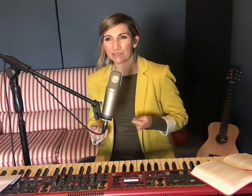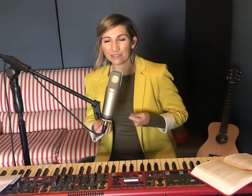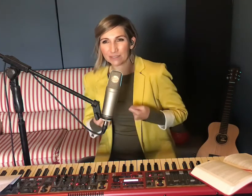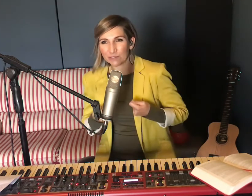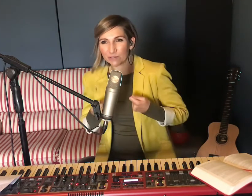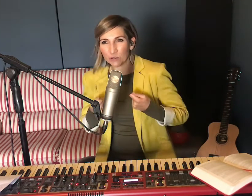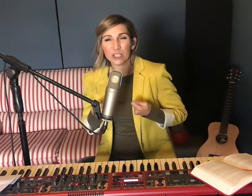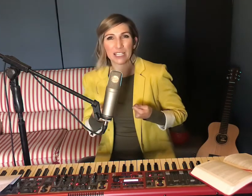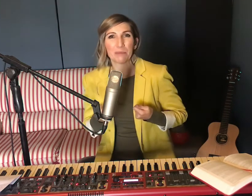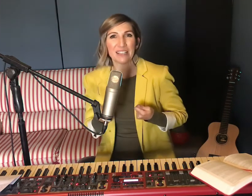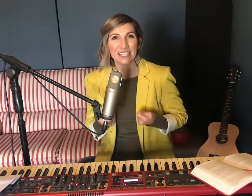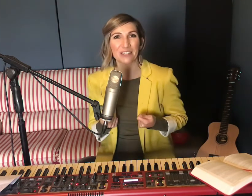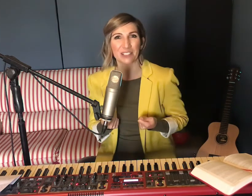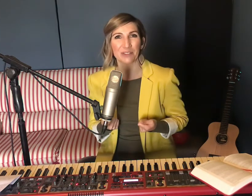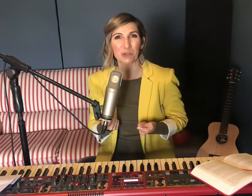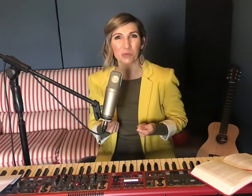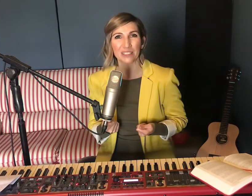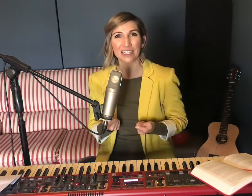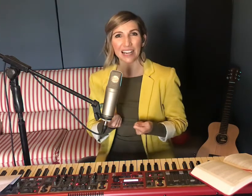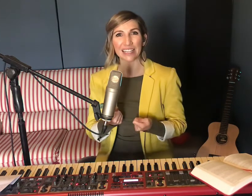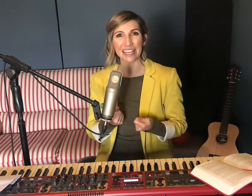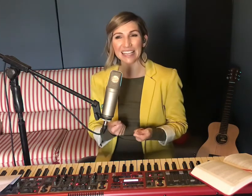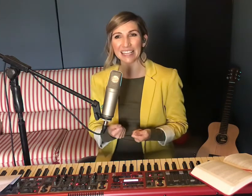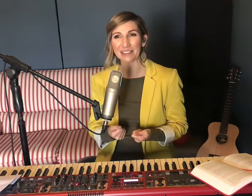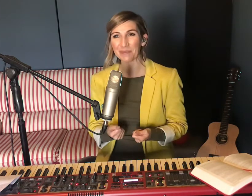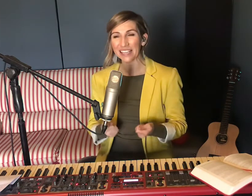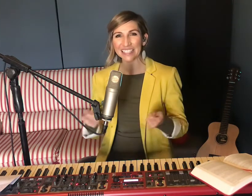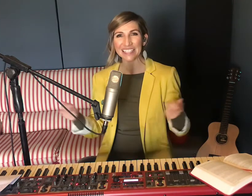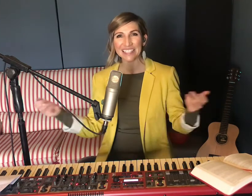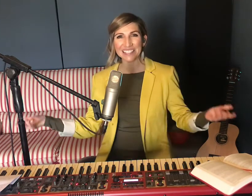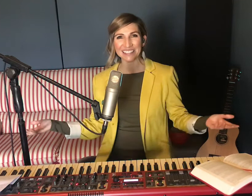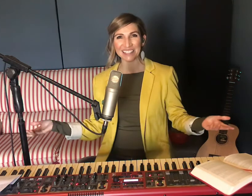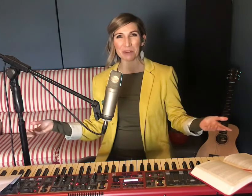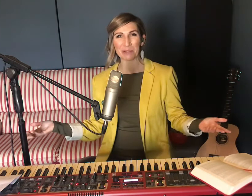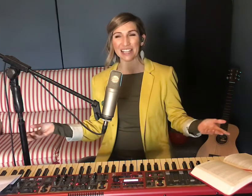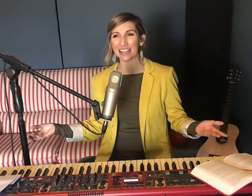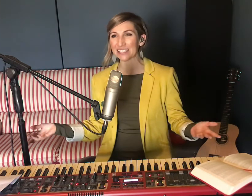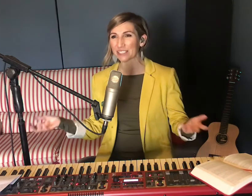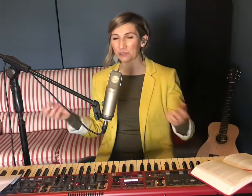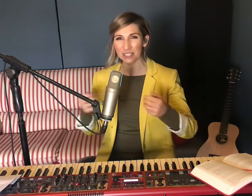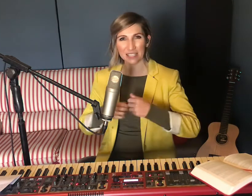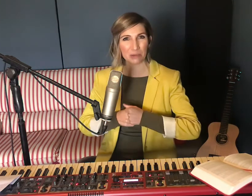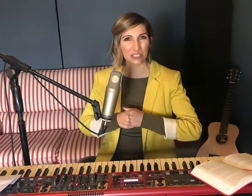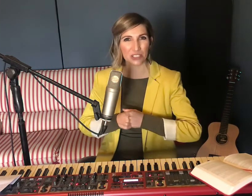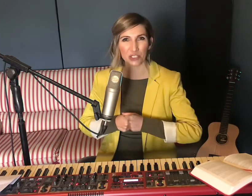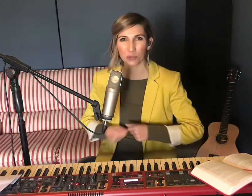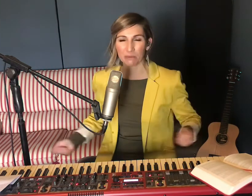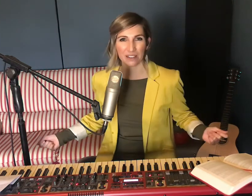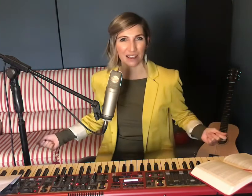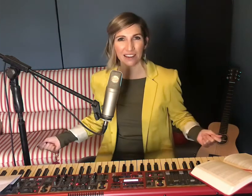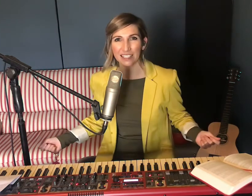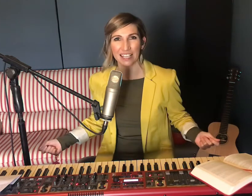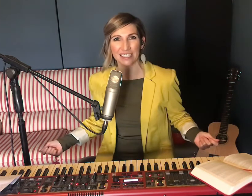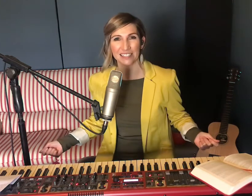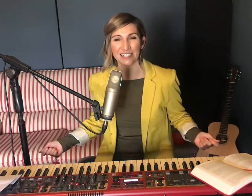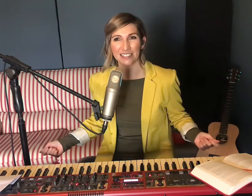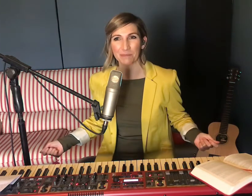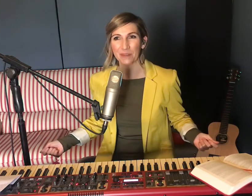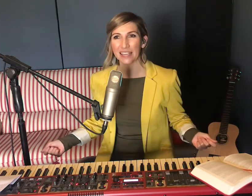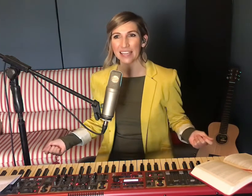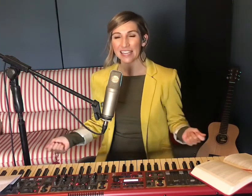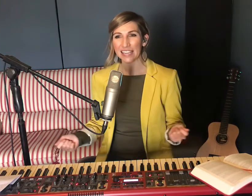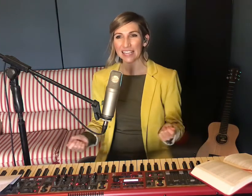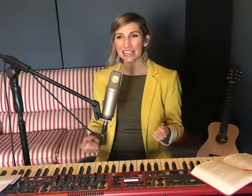om 'n wonderlike belewenis van hom te kan hê. En hier sit jy nou by die huis en ons is allemaal gestroop van al hierdie